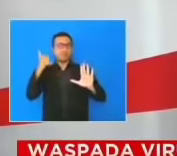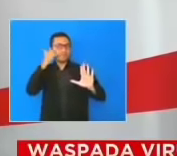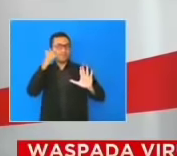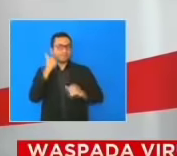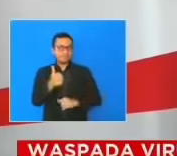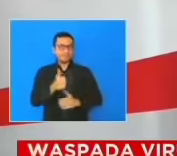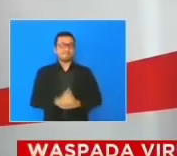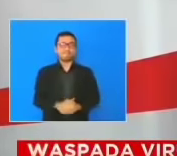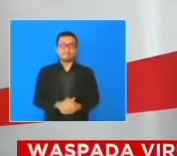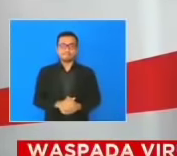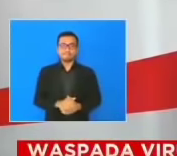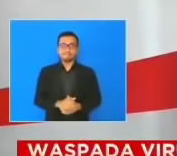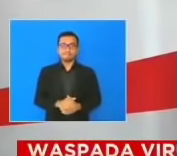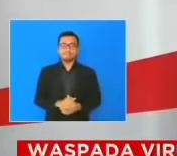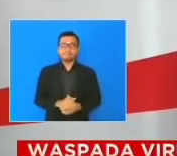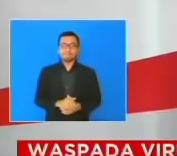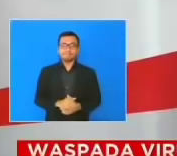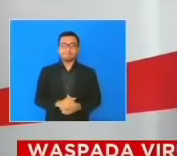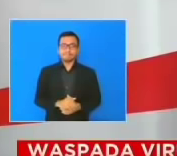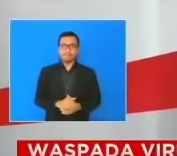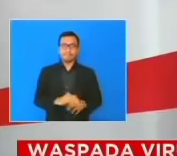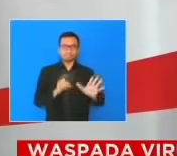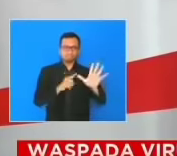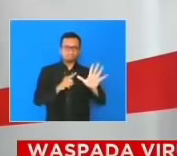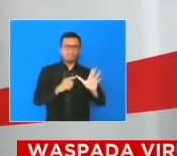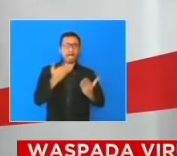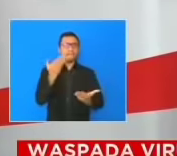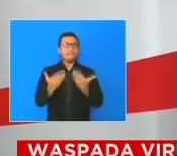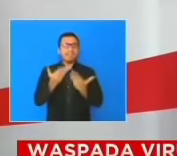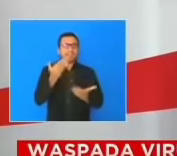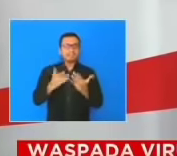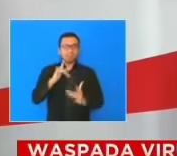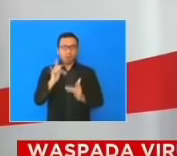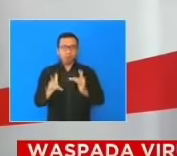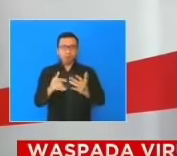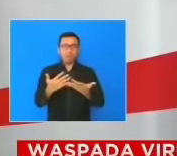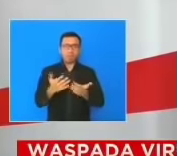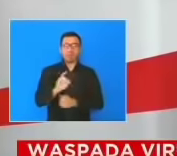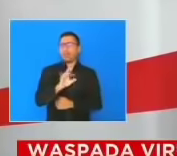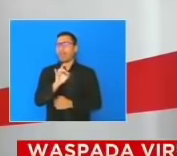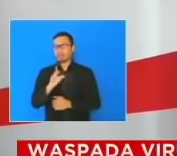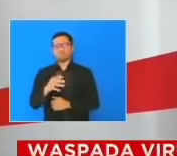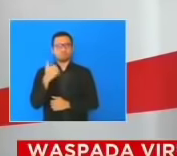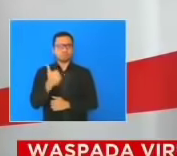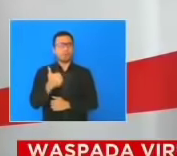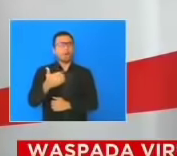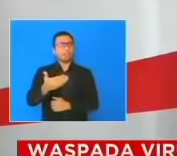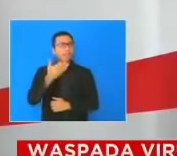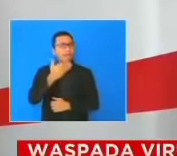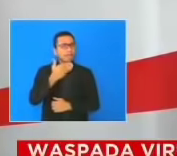567 serta beberapa aplikasi online dan layanan telemedicine yang lain.